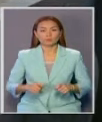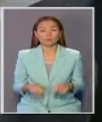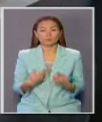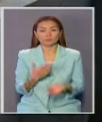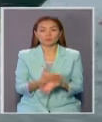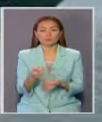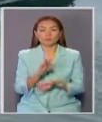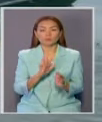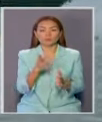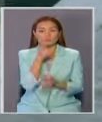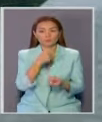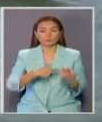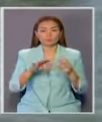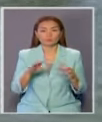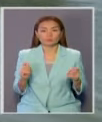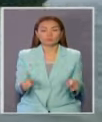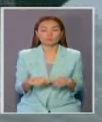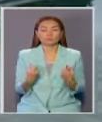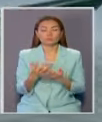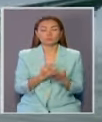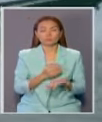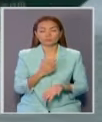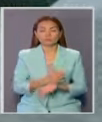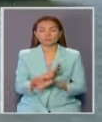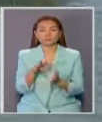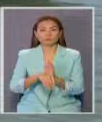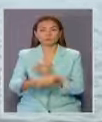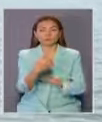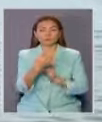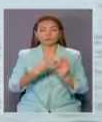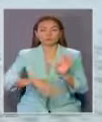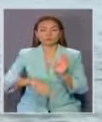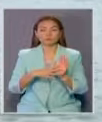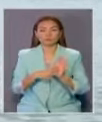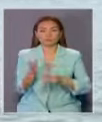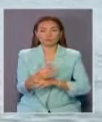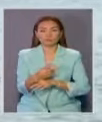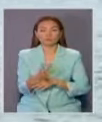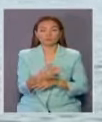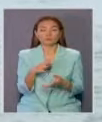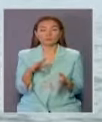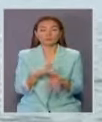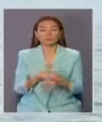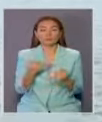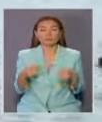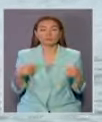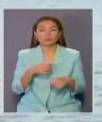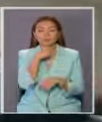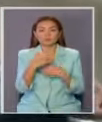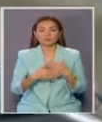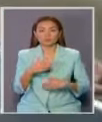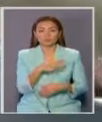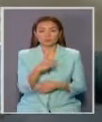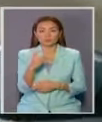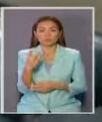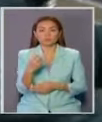правонарушителей, связанных с оборотом незаконных рыбных запасов. У них изъято 199 килограмм рыбы. К административной ответственности по